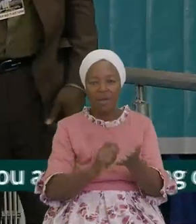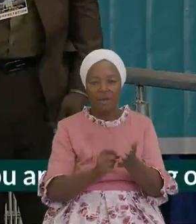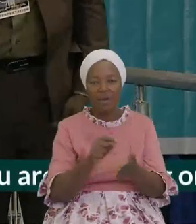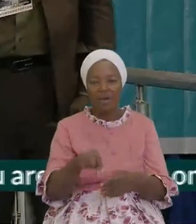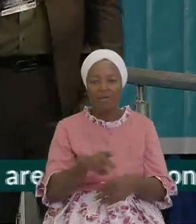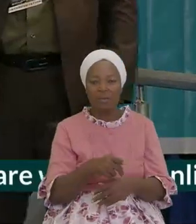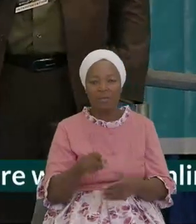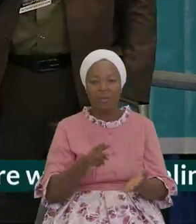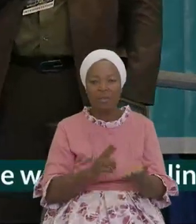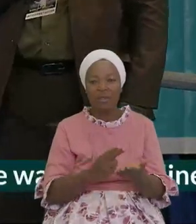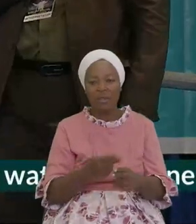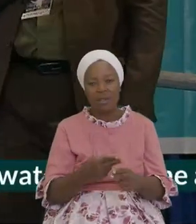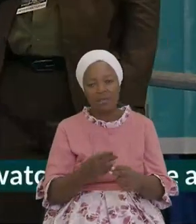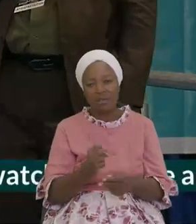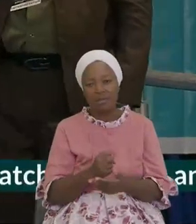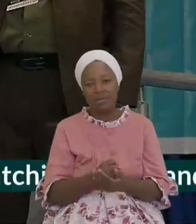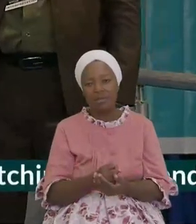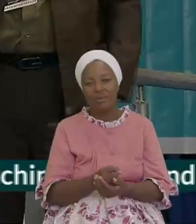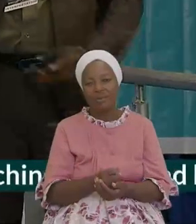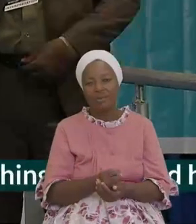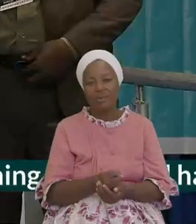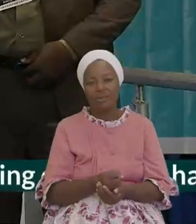Dans chaque session,